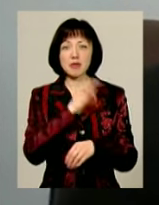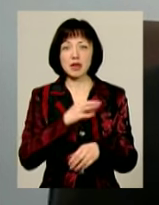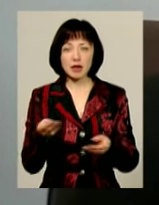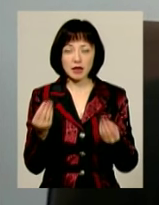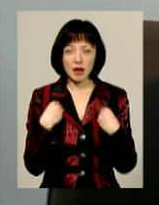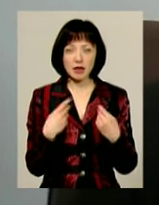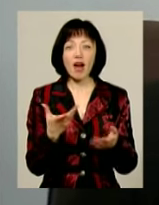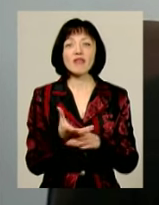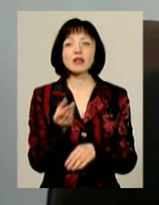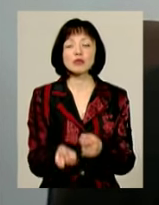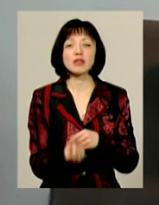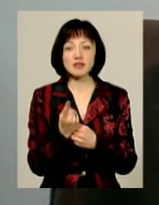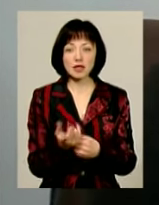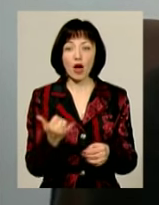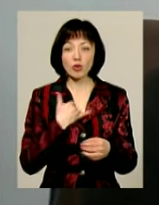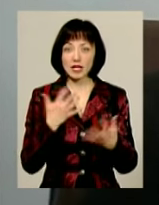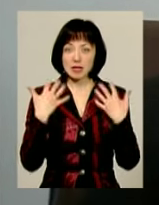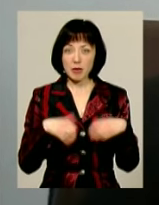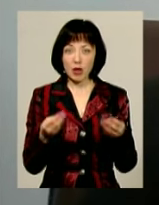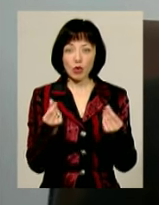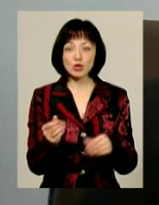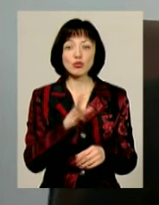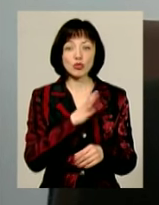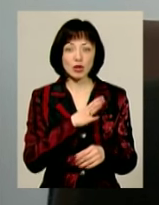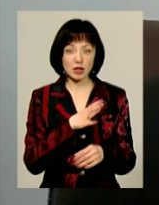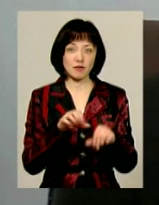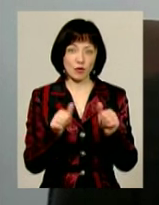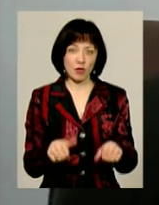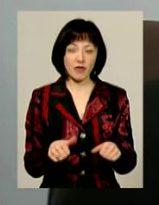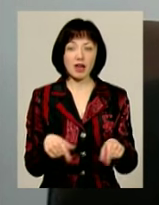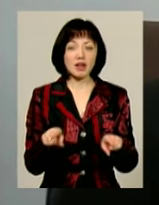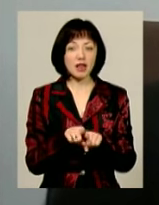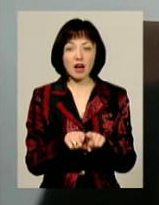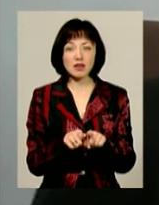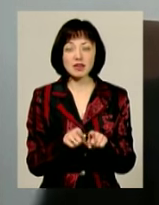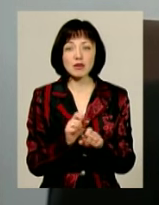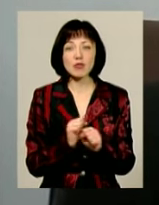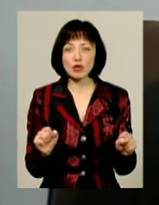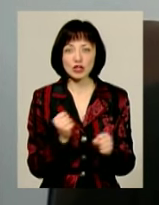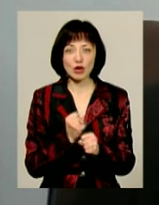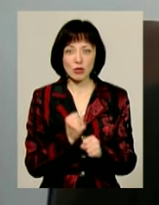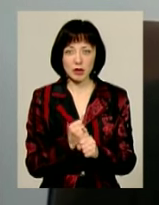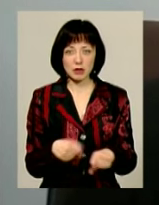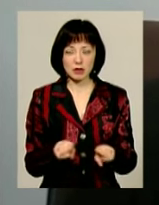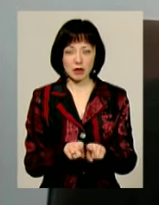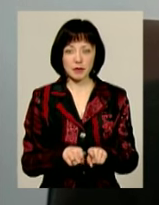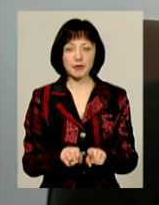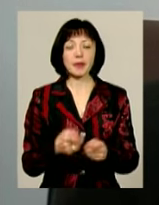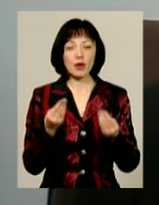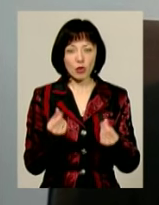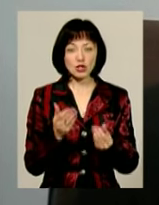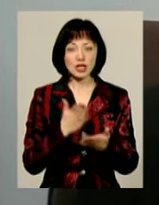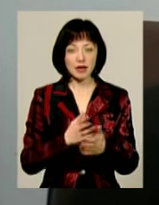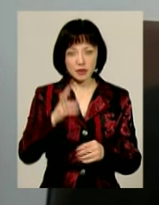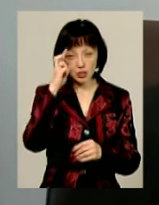перевезіть, а фінансування, а в нас ще забрали ті кошти, які в нас були сформовані. Так не можна так поступати. Тому кошти є